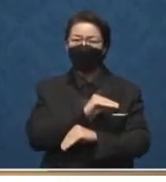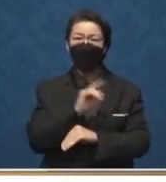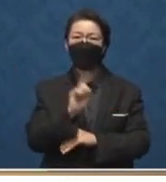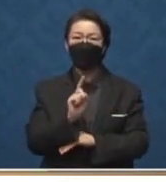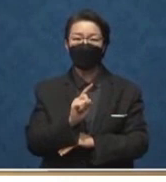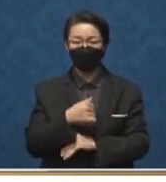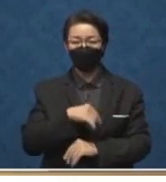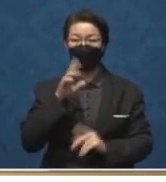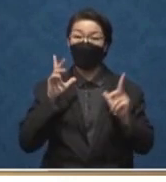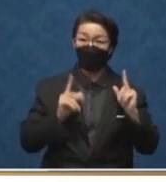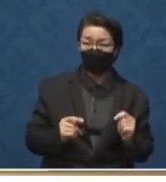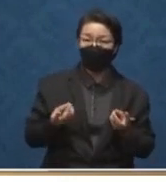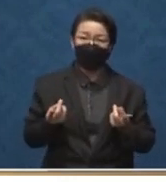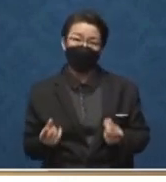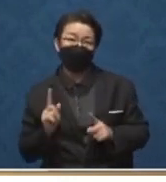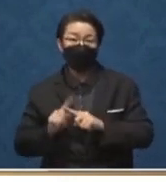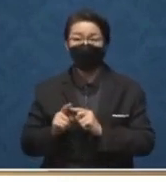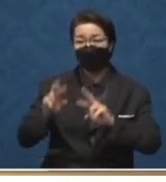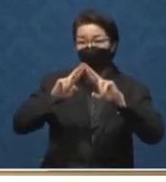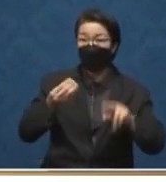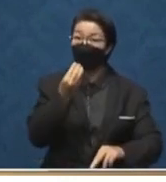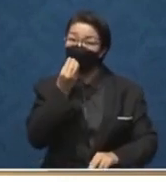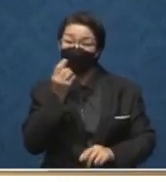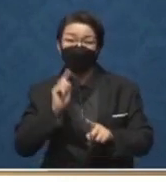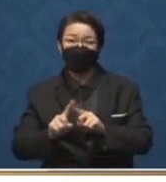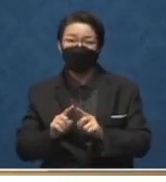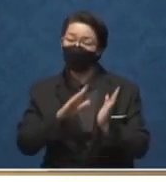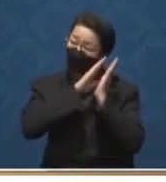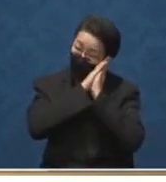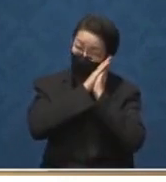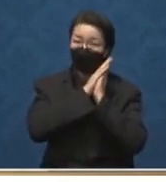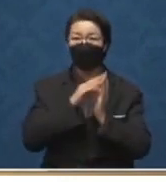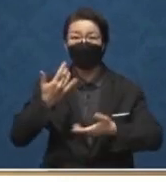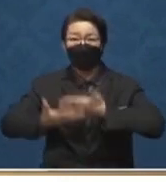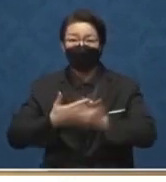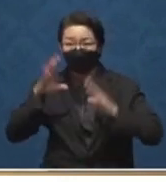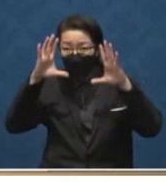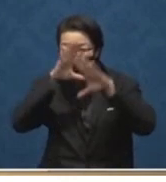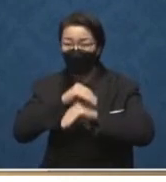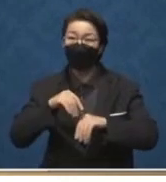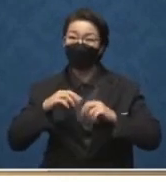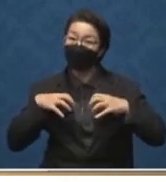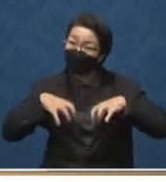บังคบขของจนั้น